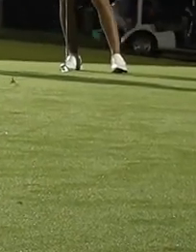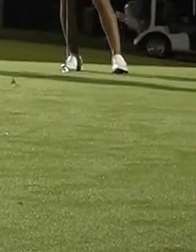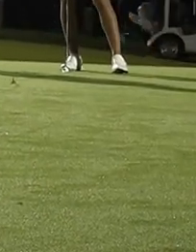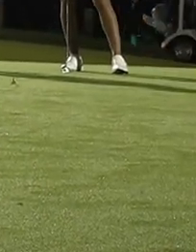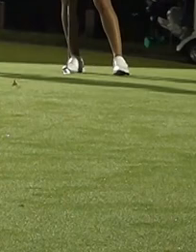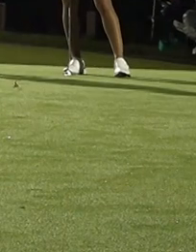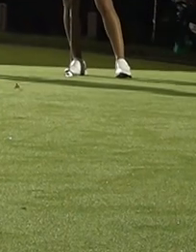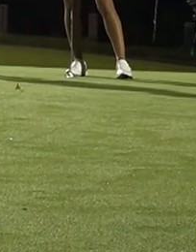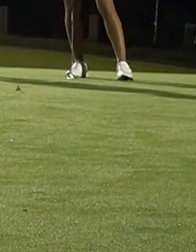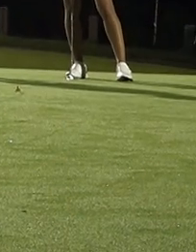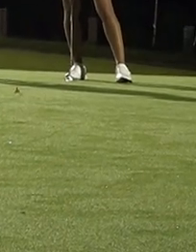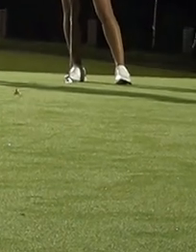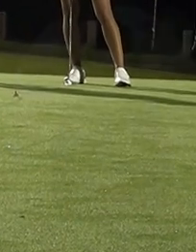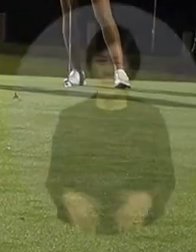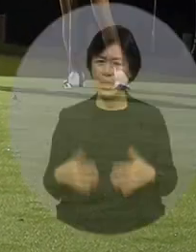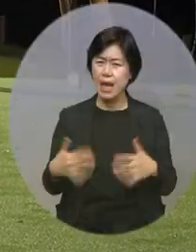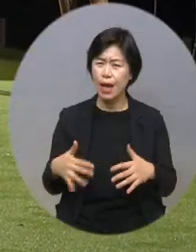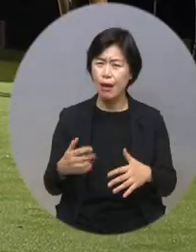약해.